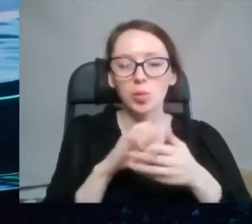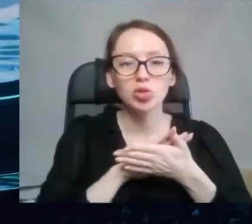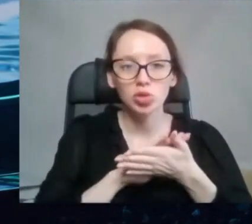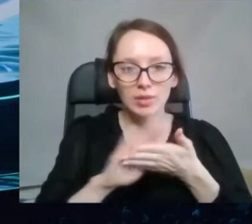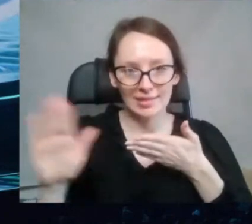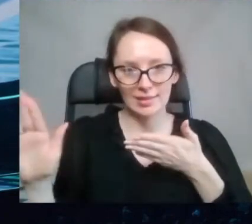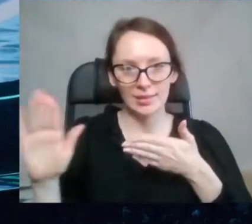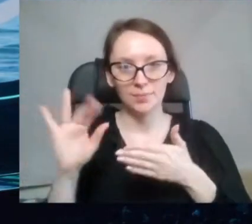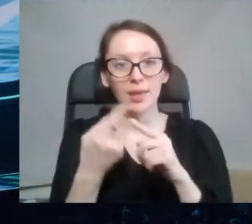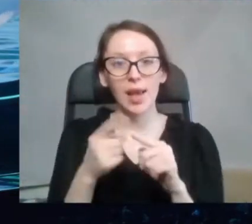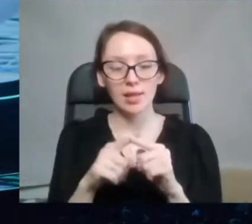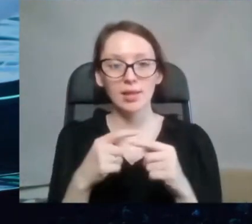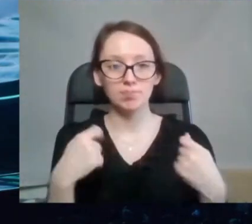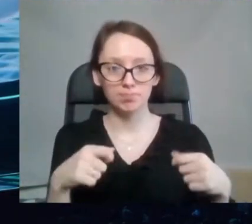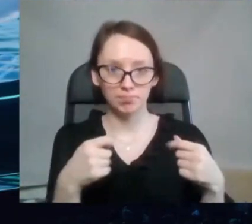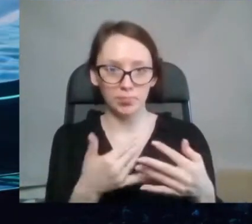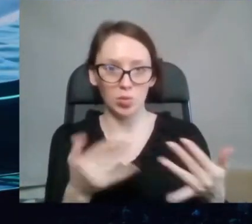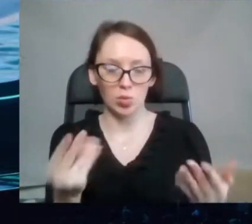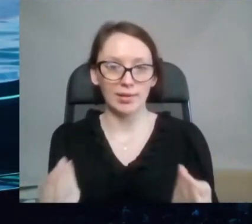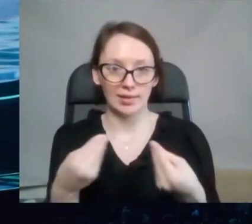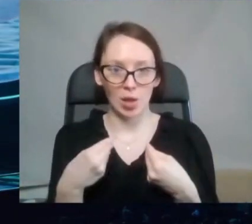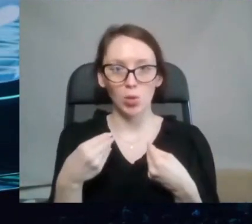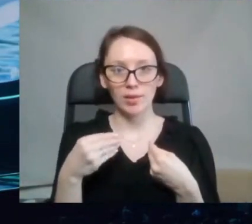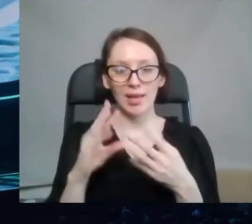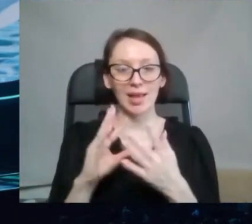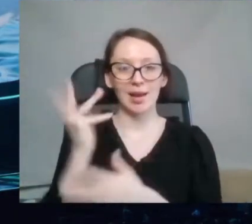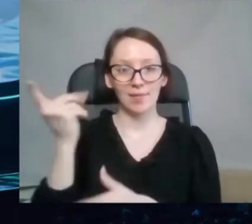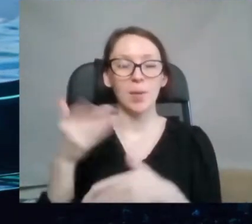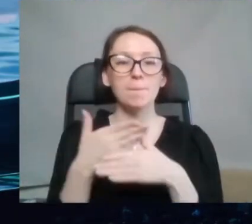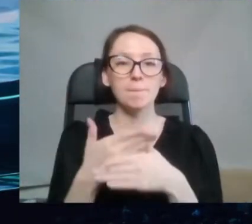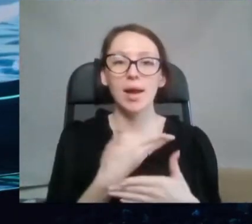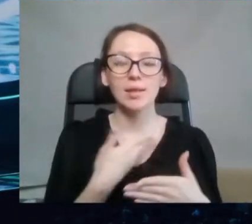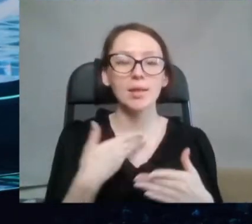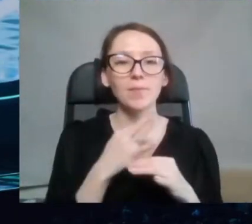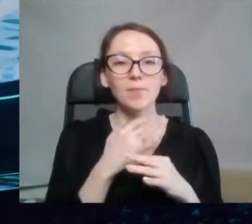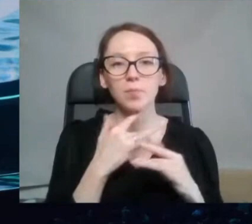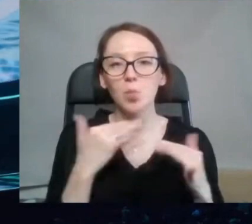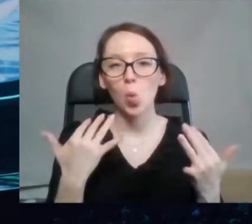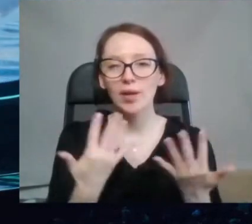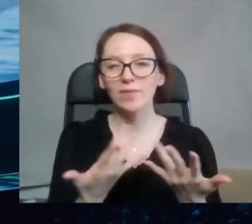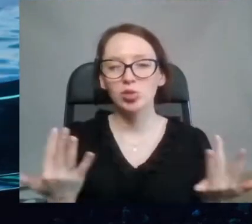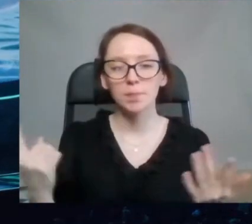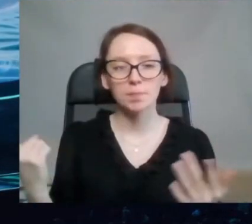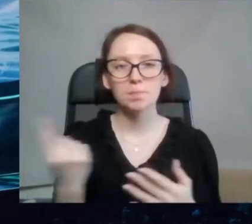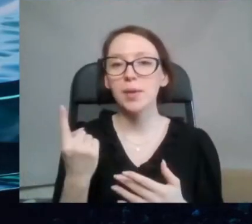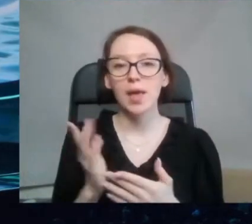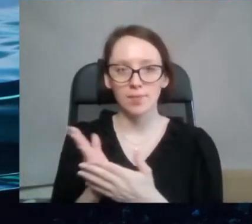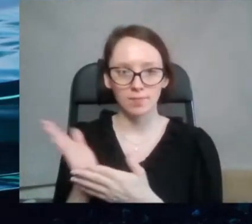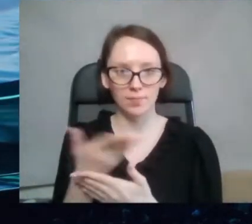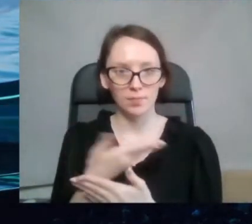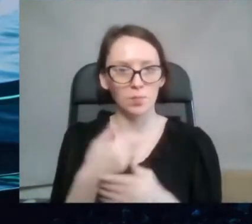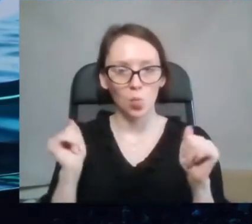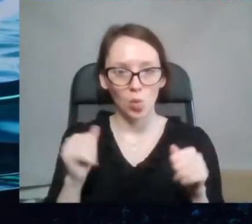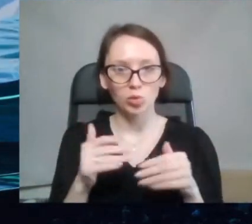тот продукт, который дает нам Greenway, он помогает нам во многих вещах. Первое – мы можем больше